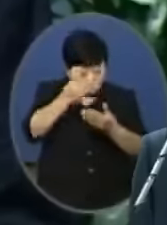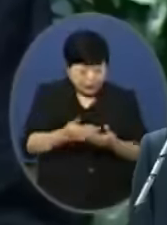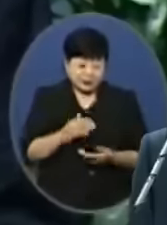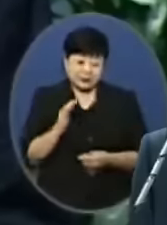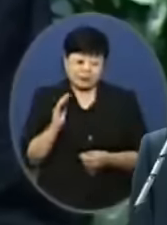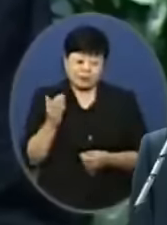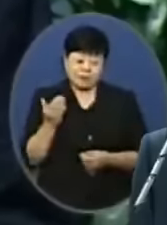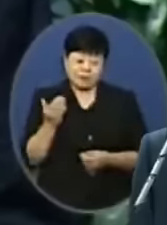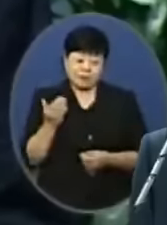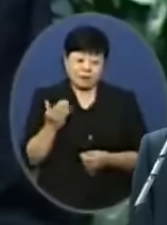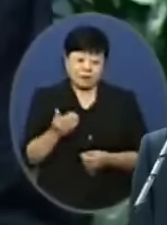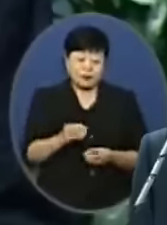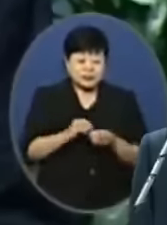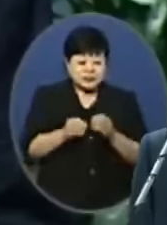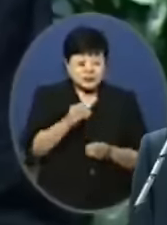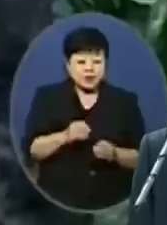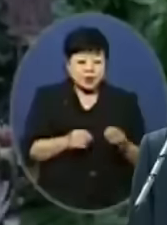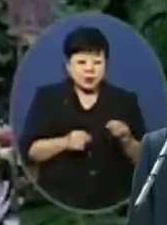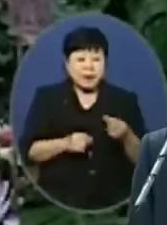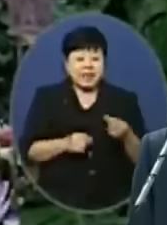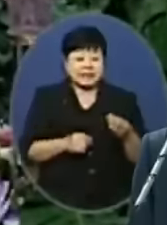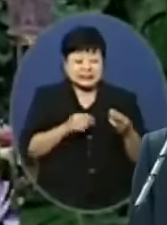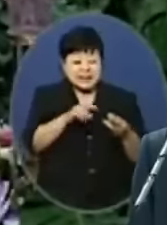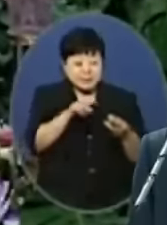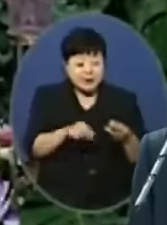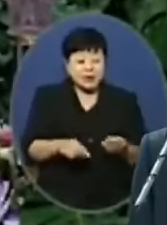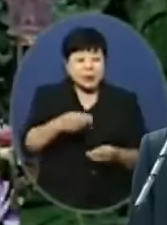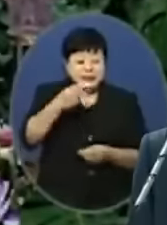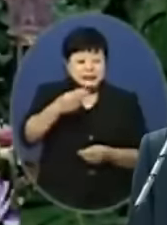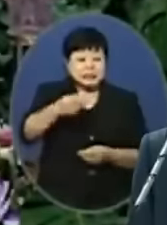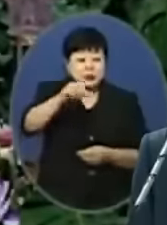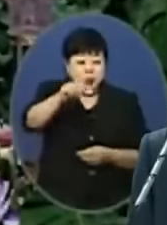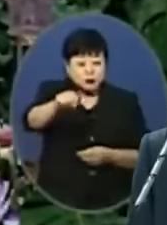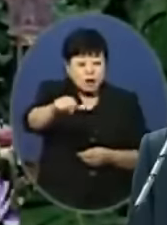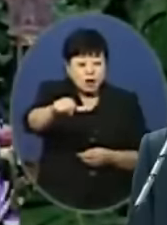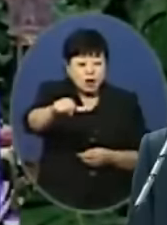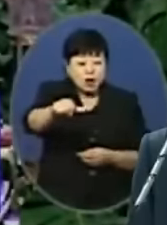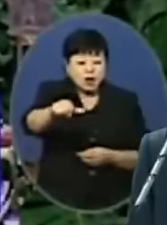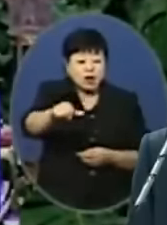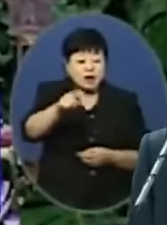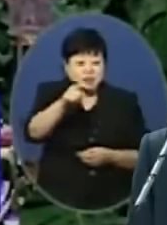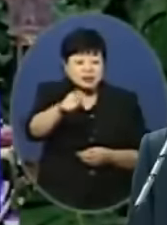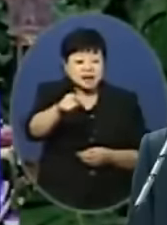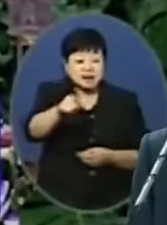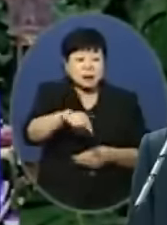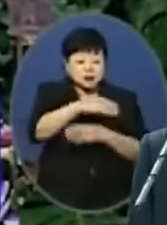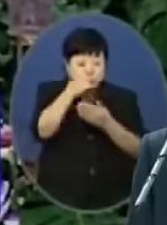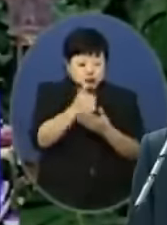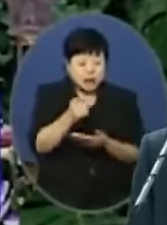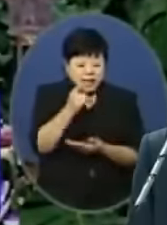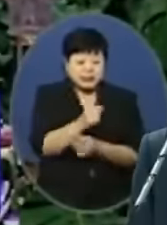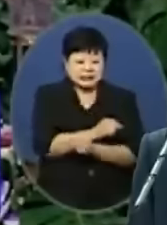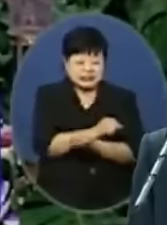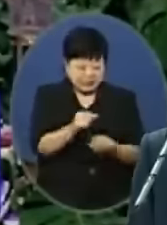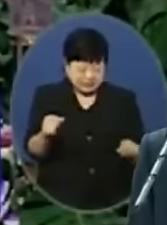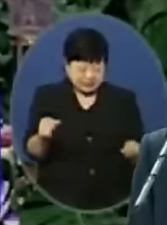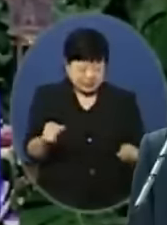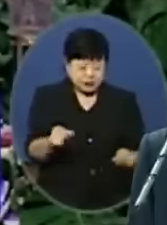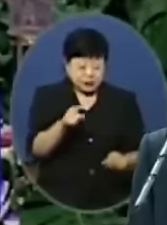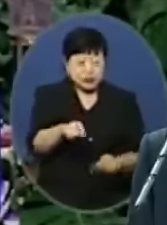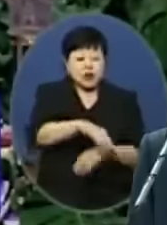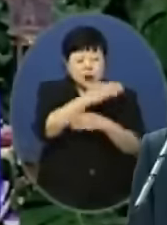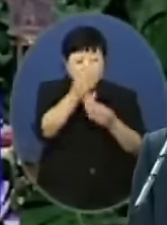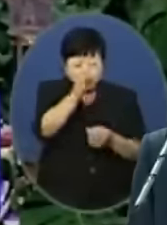있는 것입니다. 시편 103편 3절로 5절 우리 다 같이 읽어보십시다. 그가 내 모든 죄악을